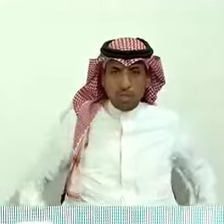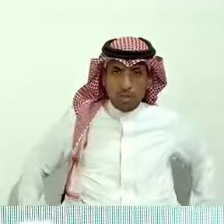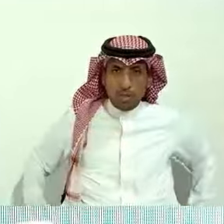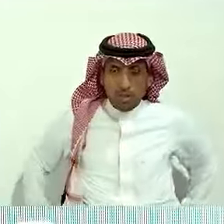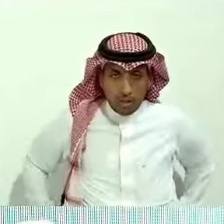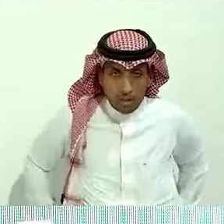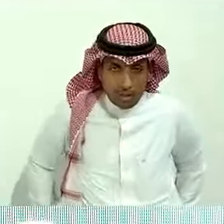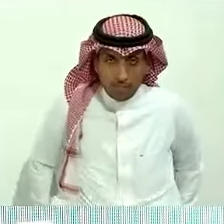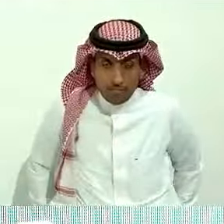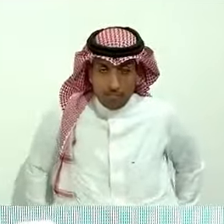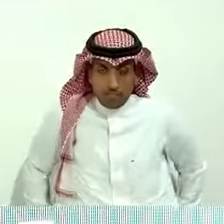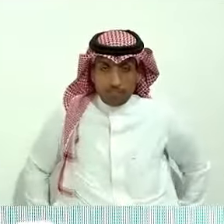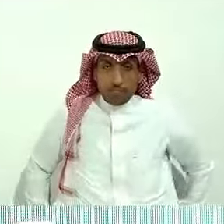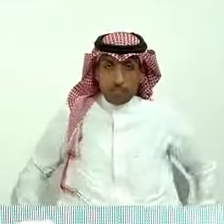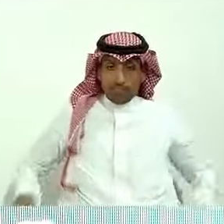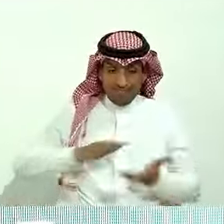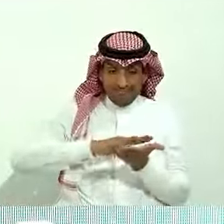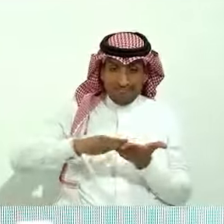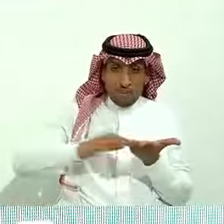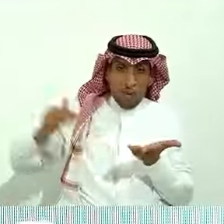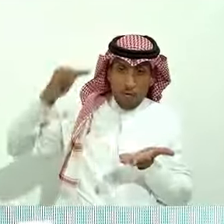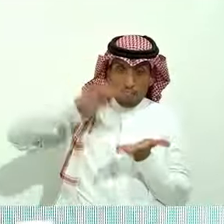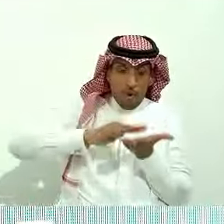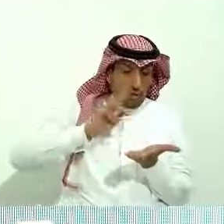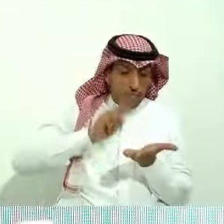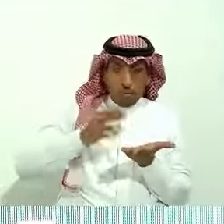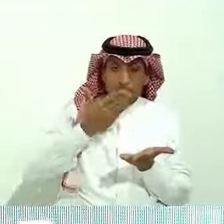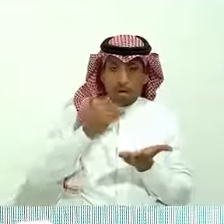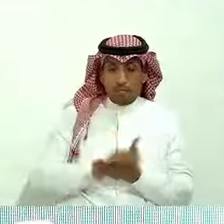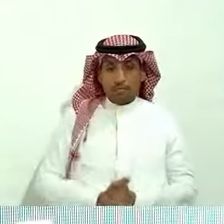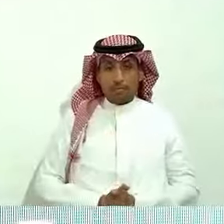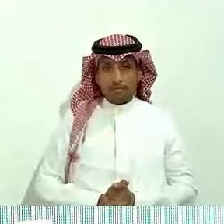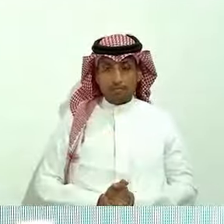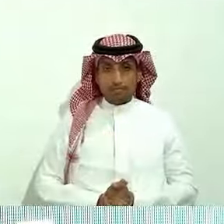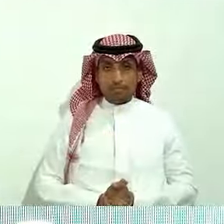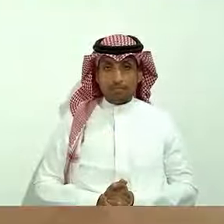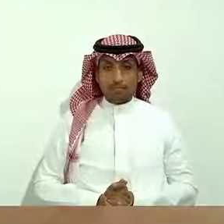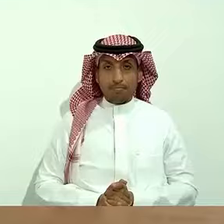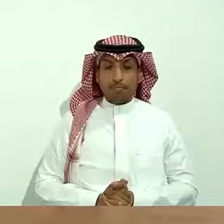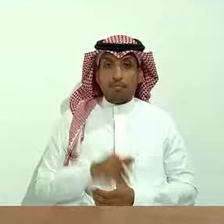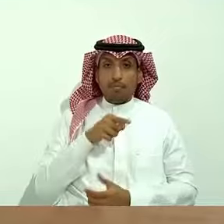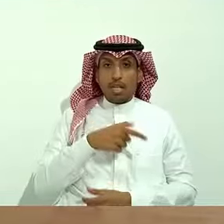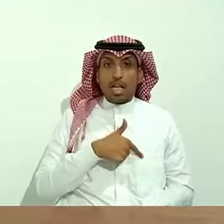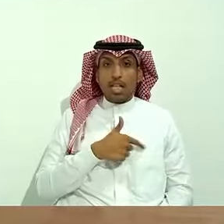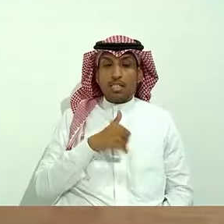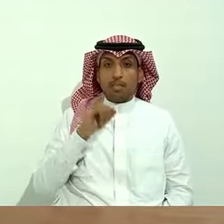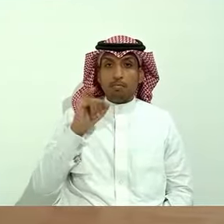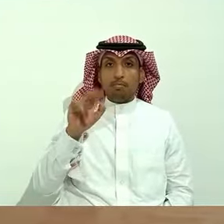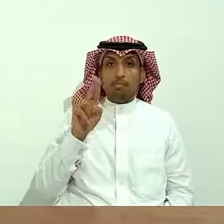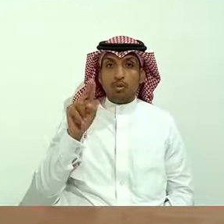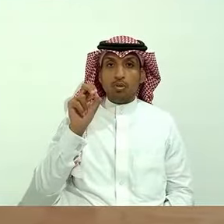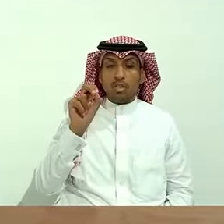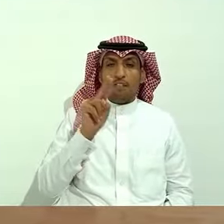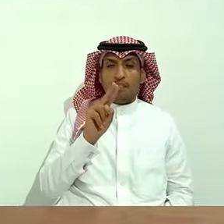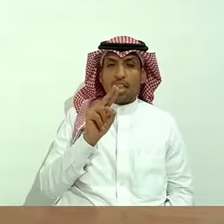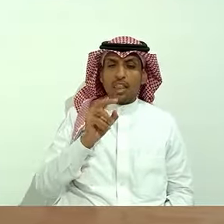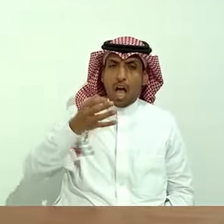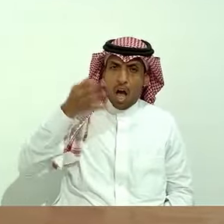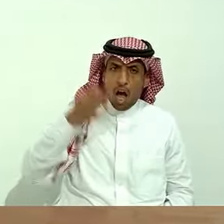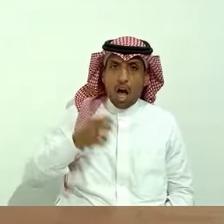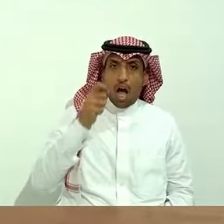القماش كله تطريز يكون صراحة جدا جميل. فإذا هذا الثوب المتفت الأصلي